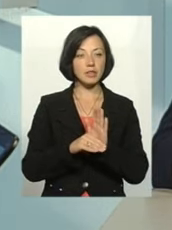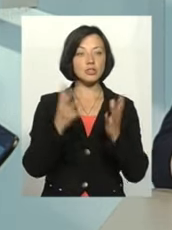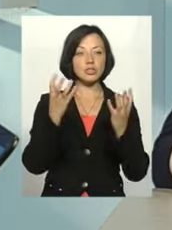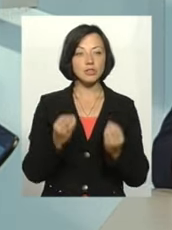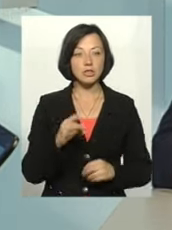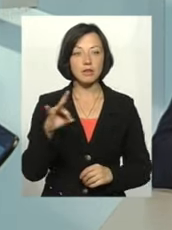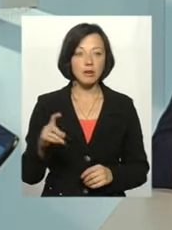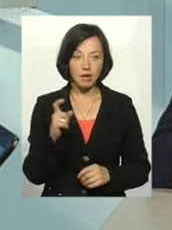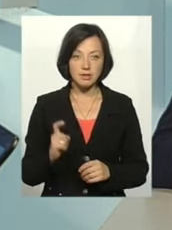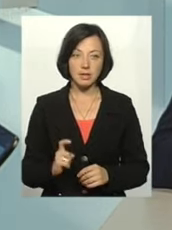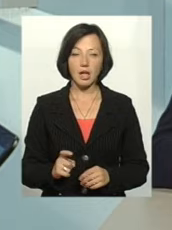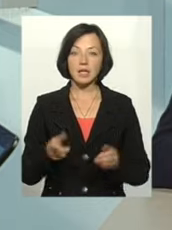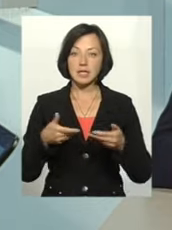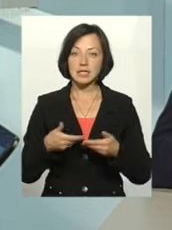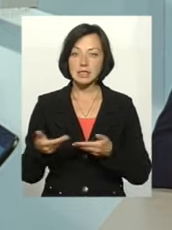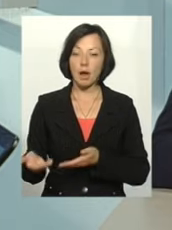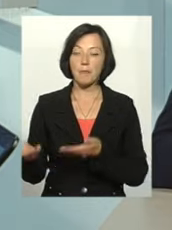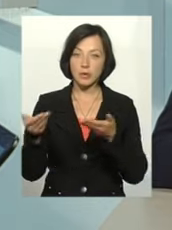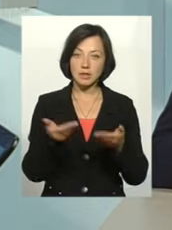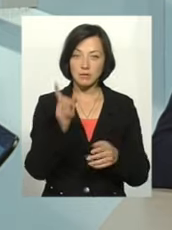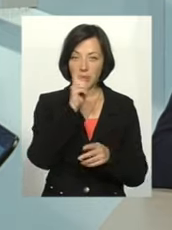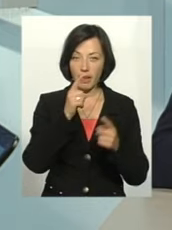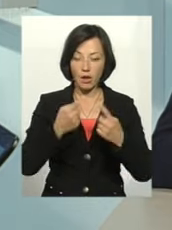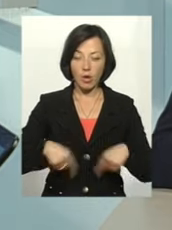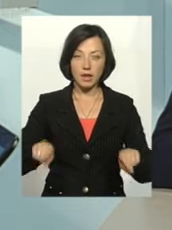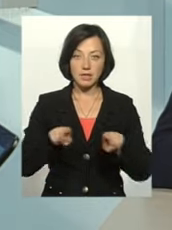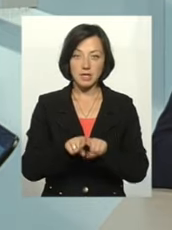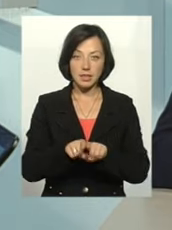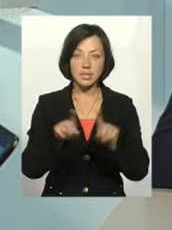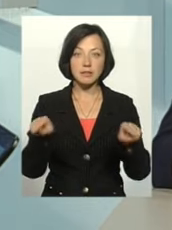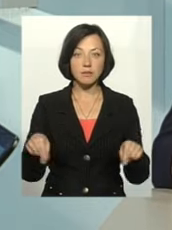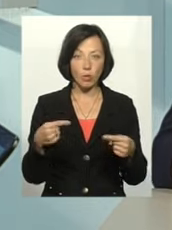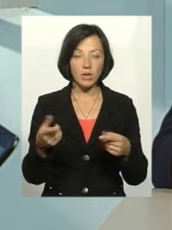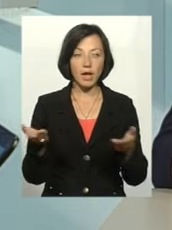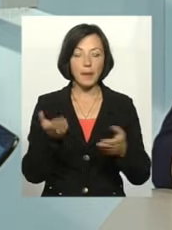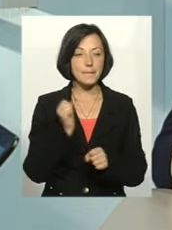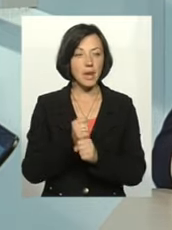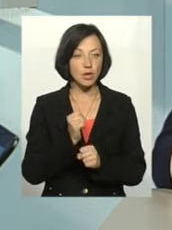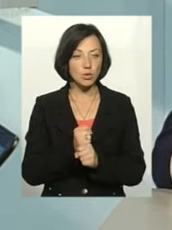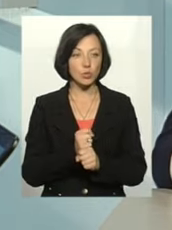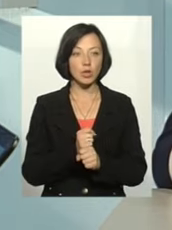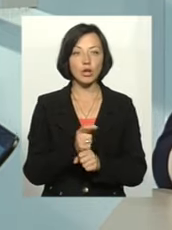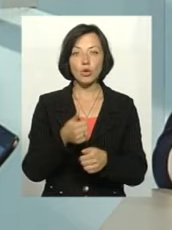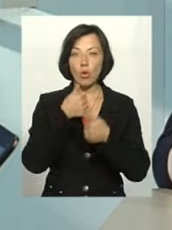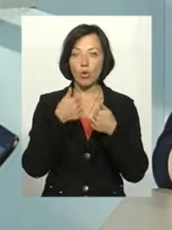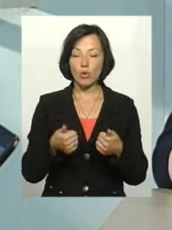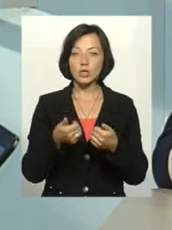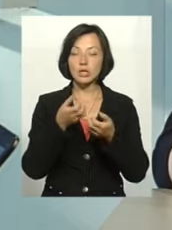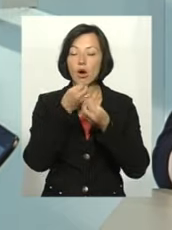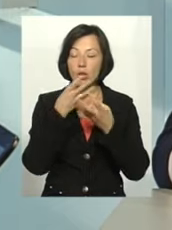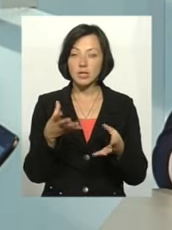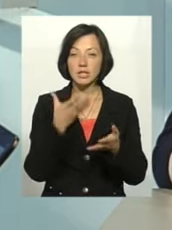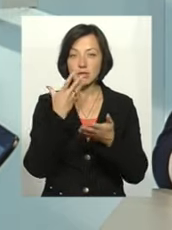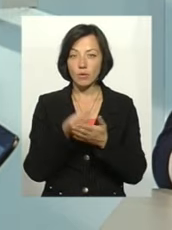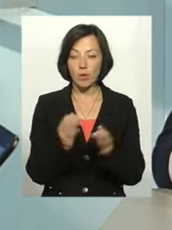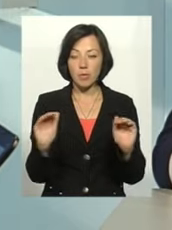раз запросити ось ці маленькі організації, які створені, які працюють, роблять щось хороше для свого